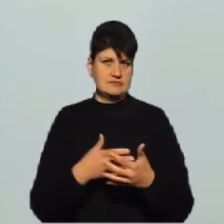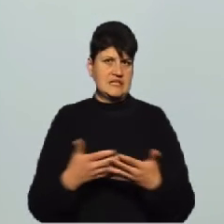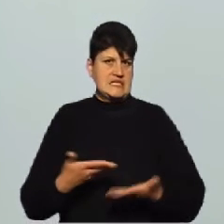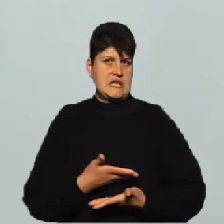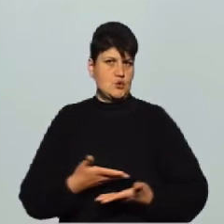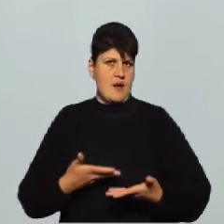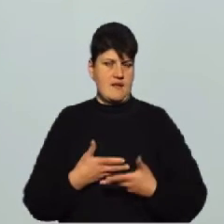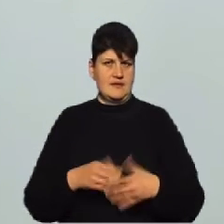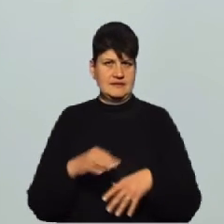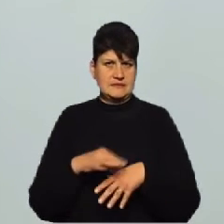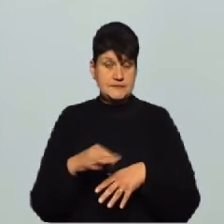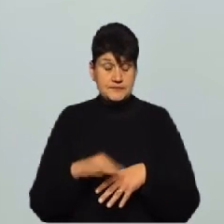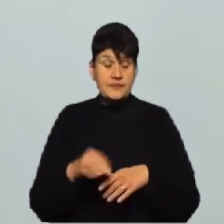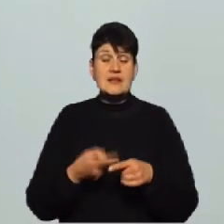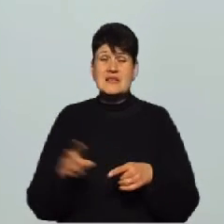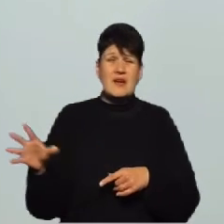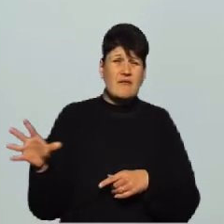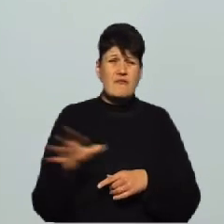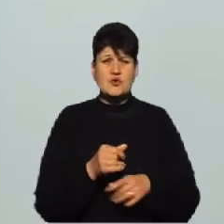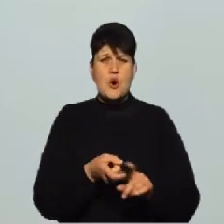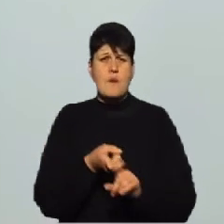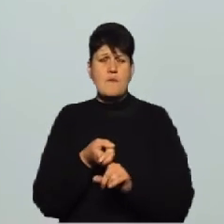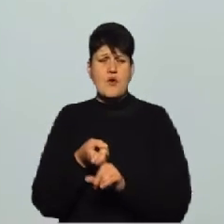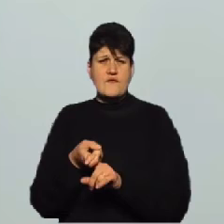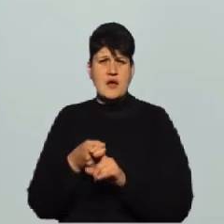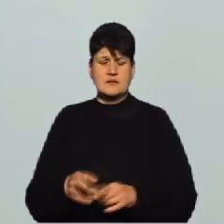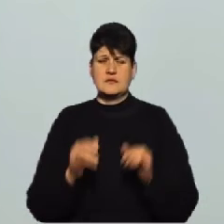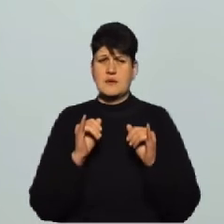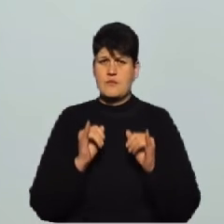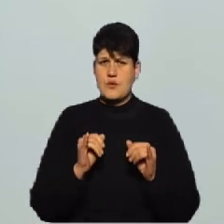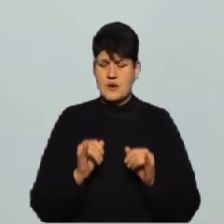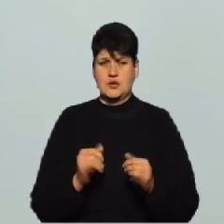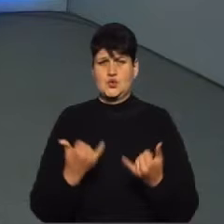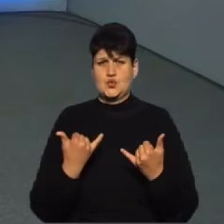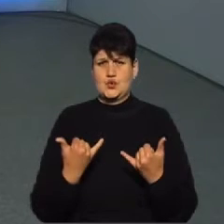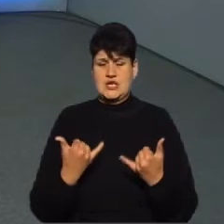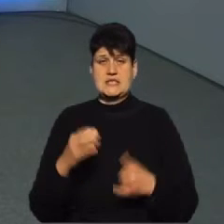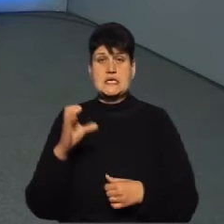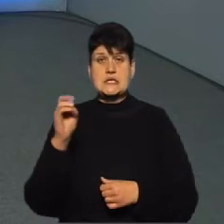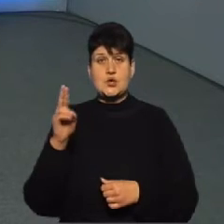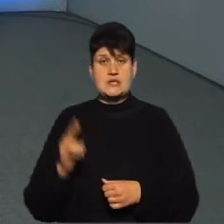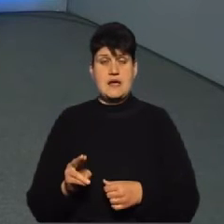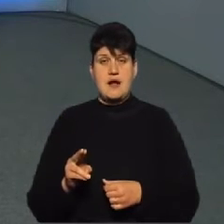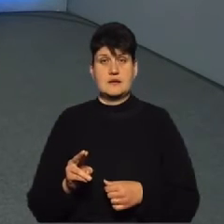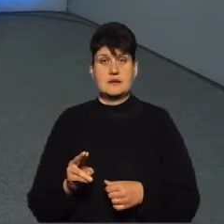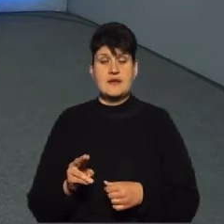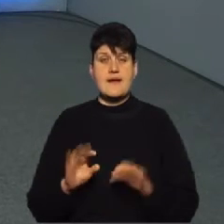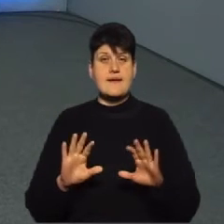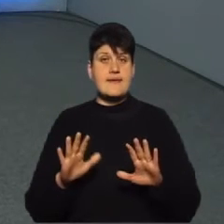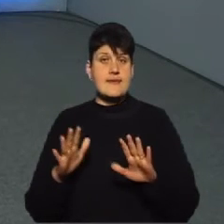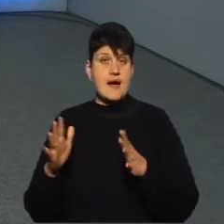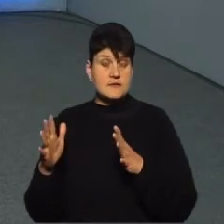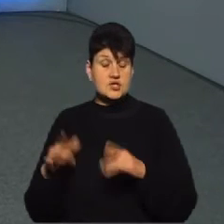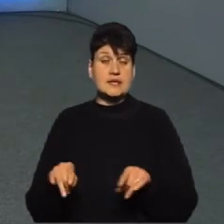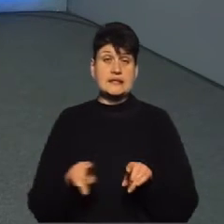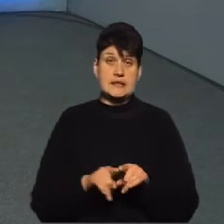пов'язані оці всі негативні сучасні соціальні явища, так чи іншим